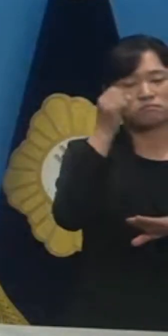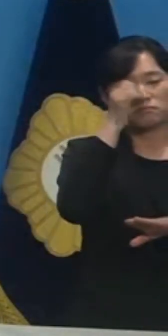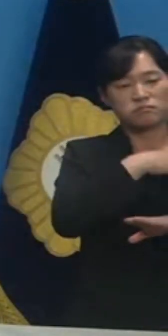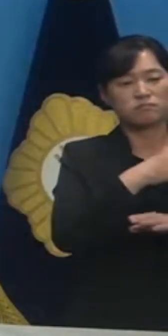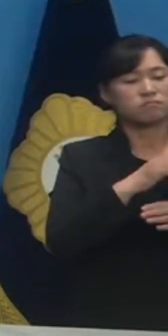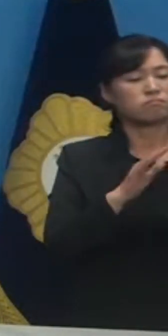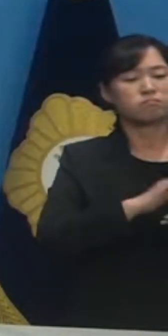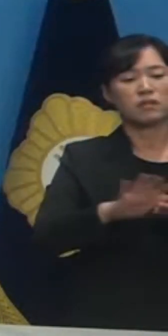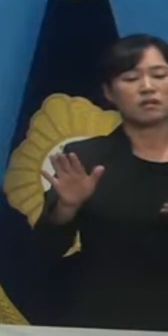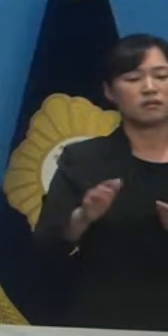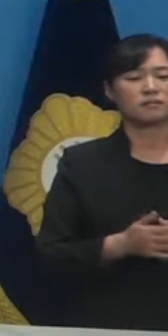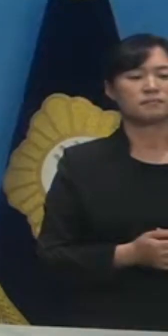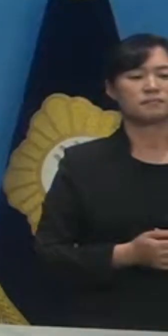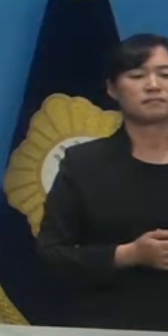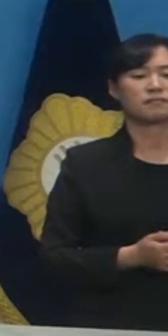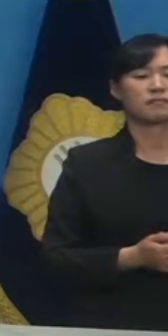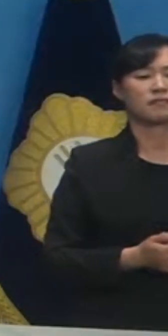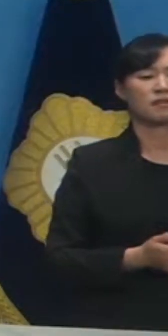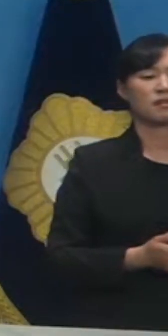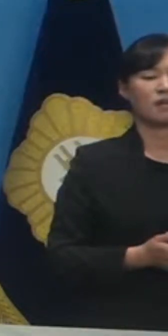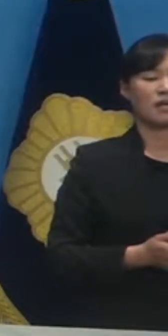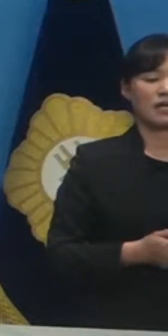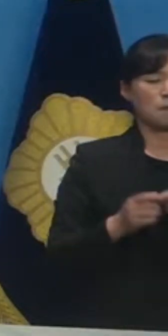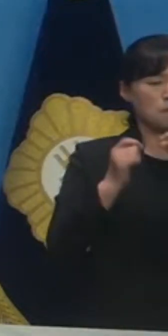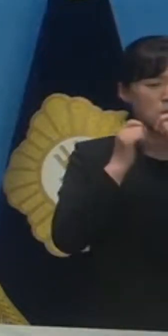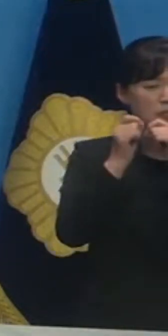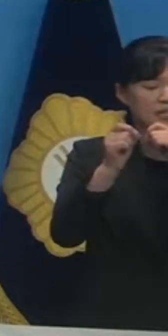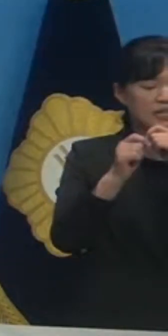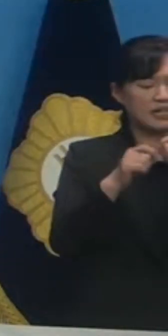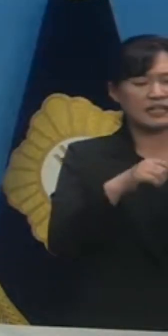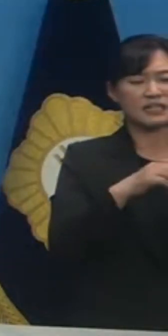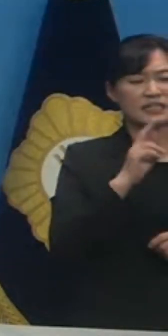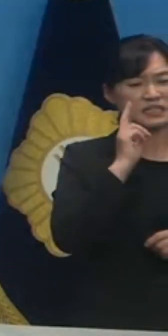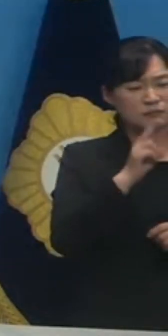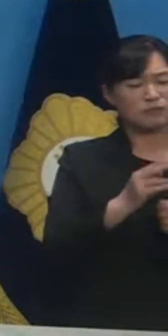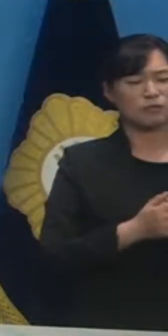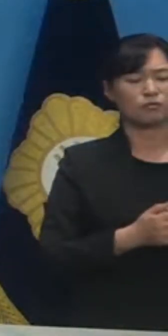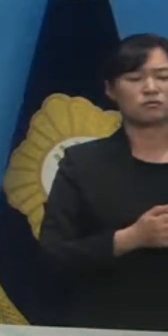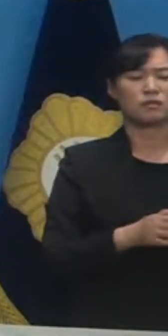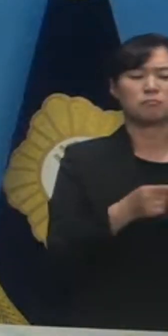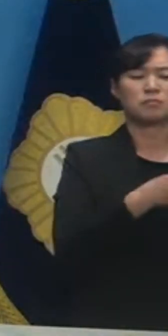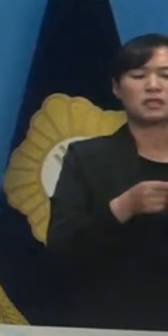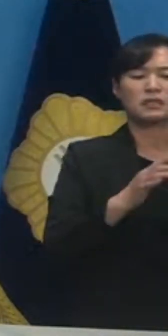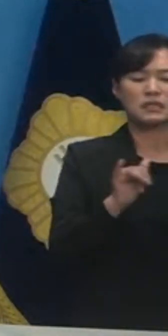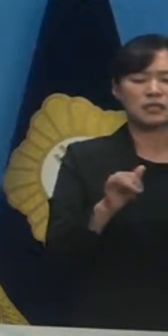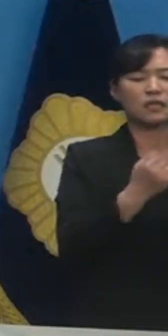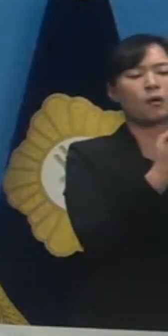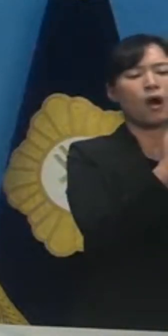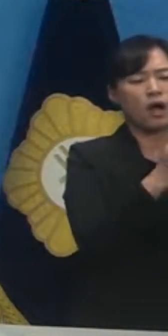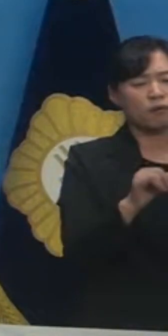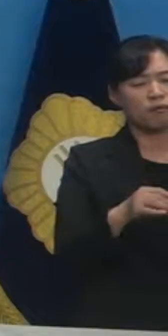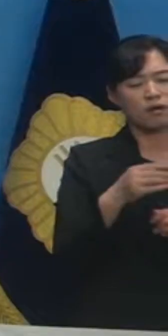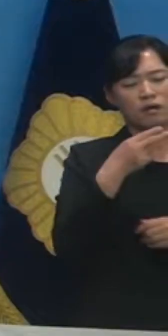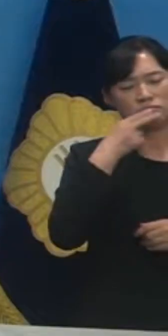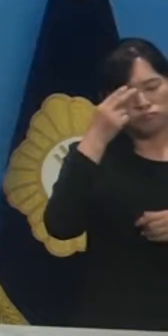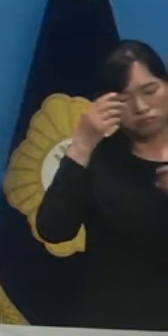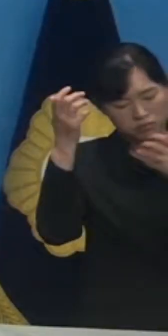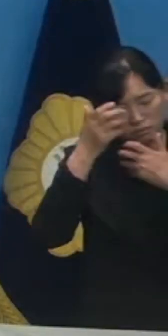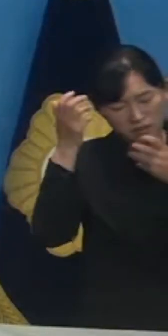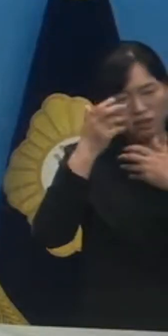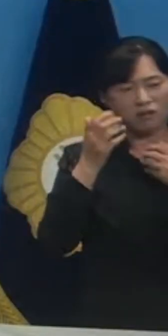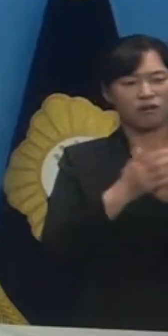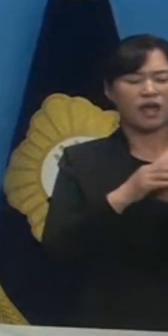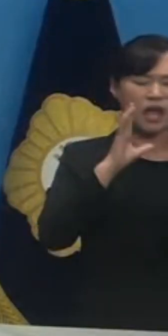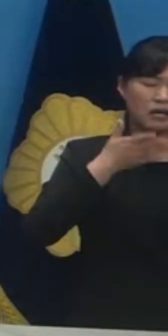파기시켰습니다. 사기 피해의 심각성은 사기 피해자들이 이혼, 알코올